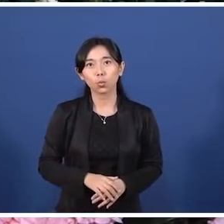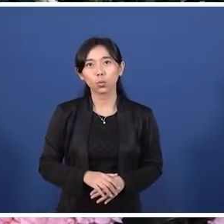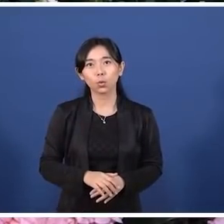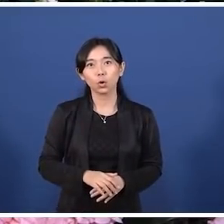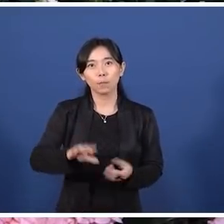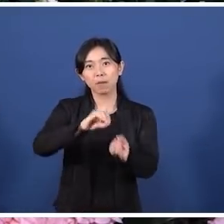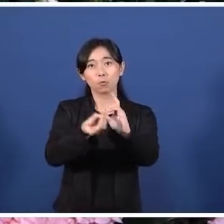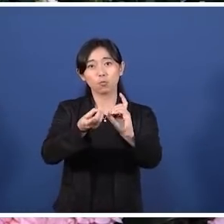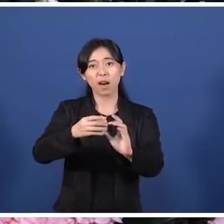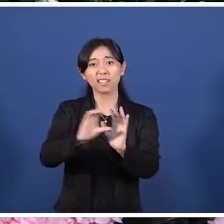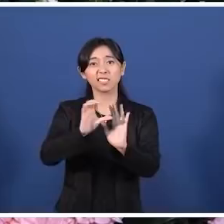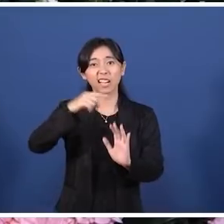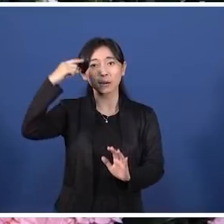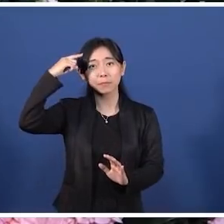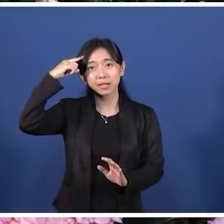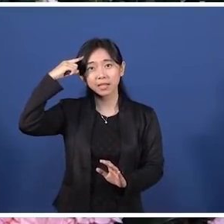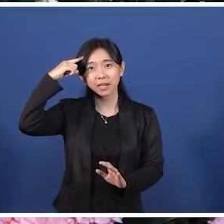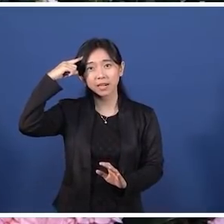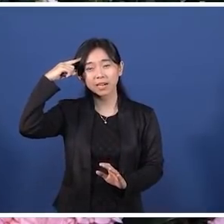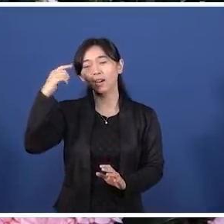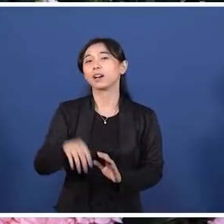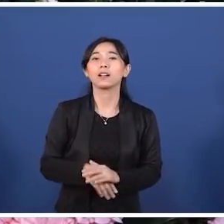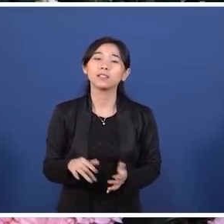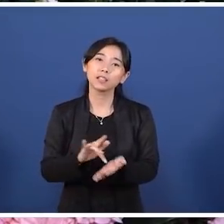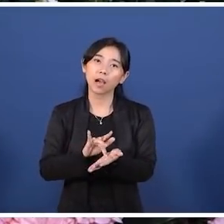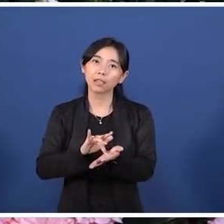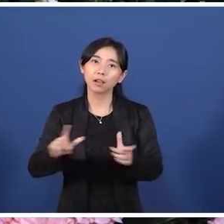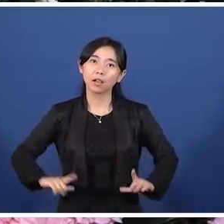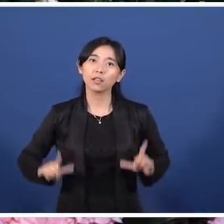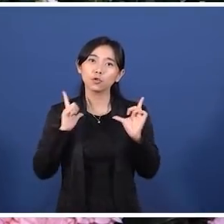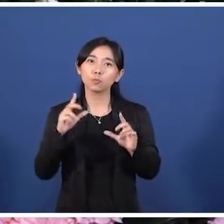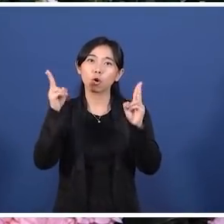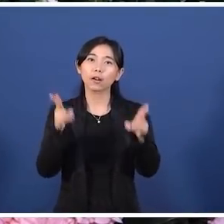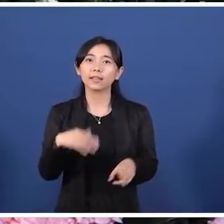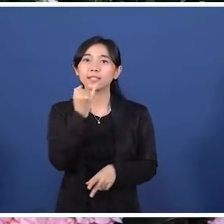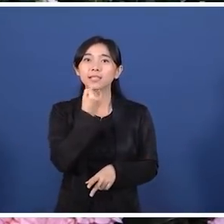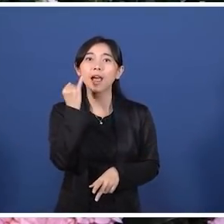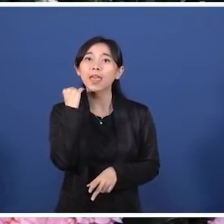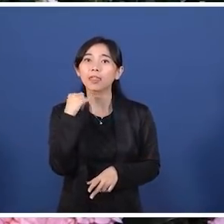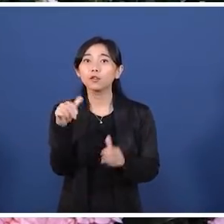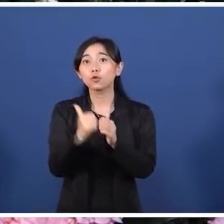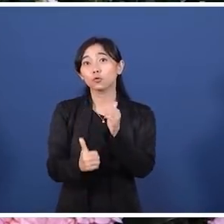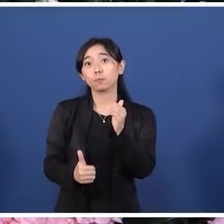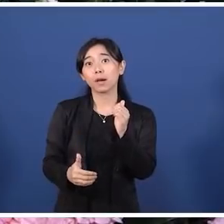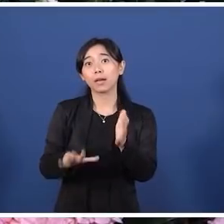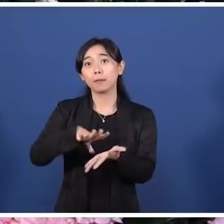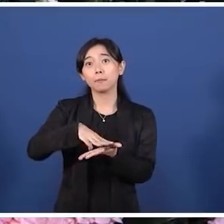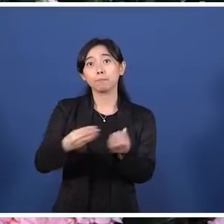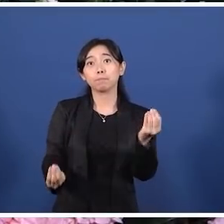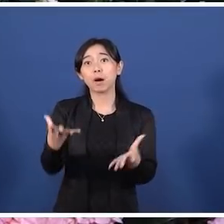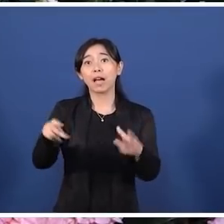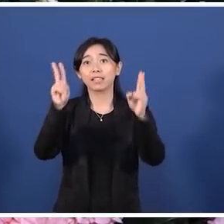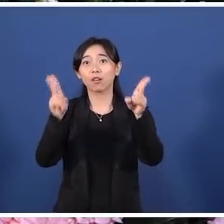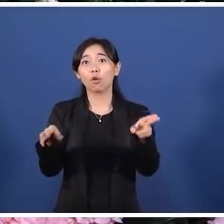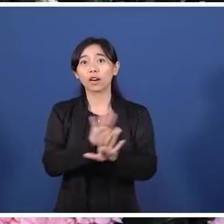cara berpikir dan cara bertindak di tengah-tengah kehidupan agama. Sehingga banyak orang belajar untuk tidak